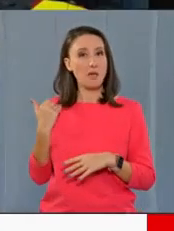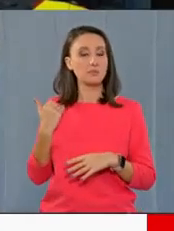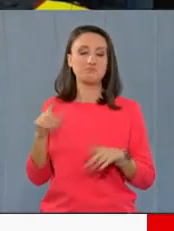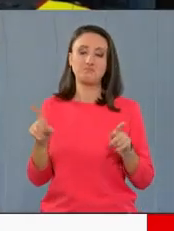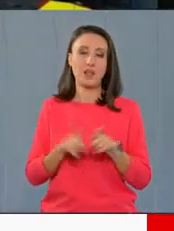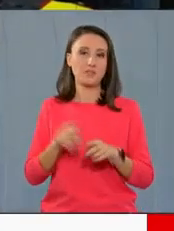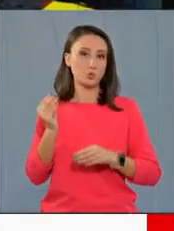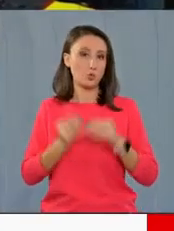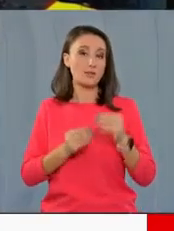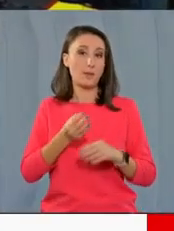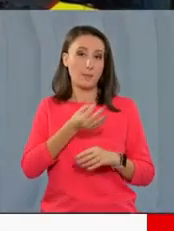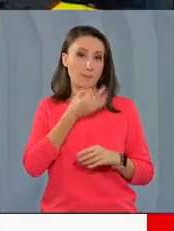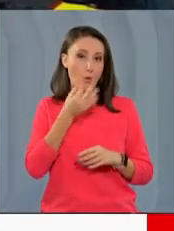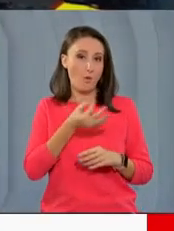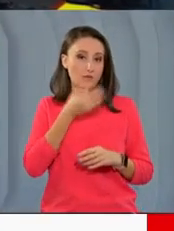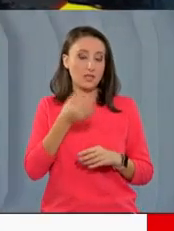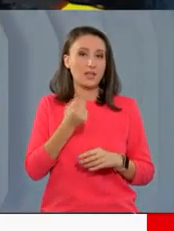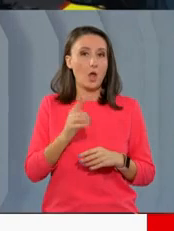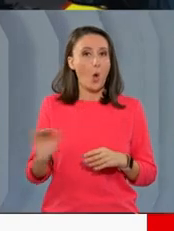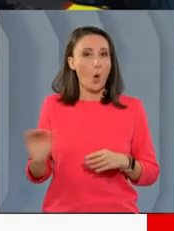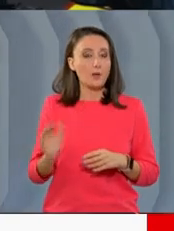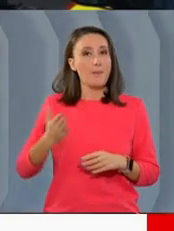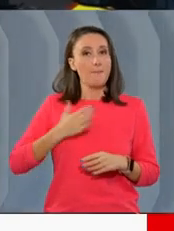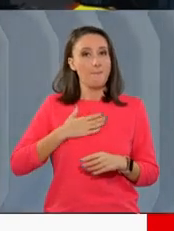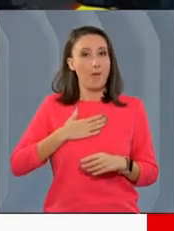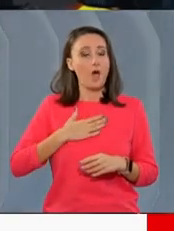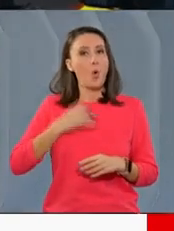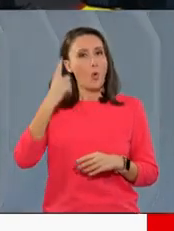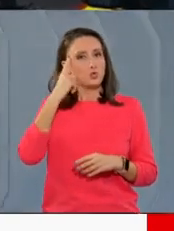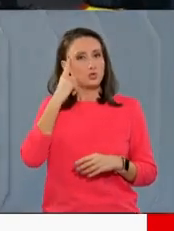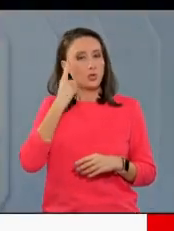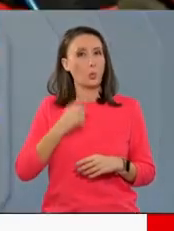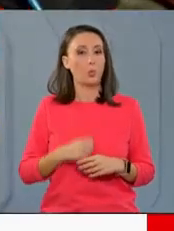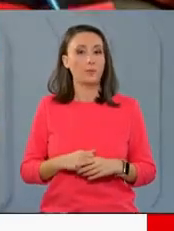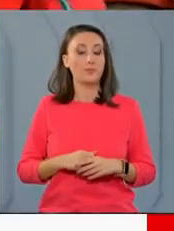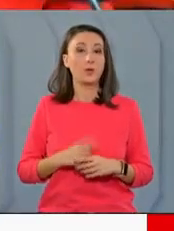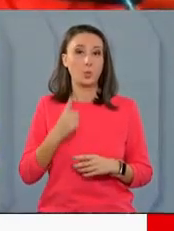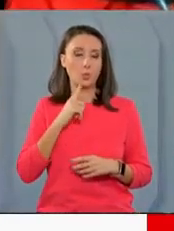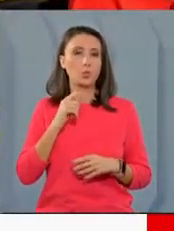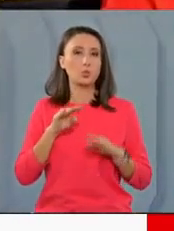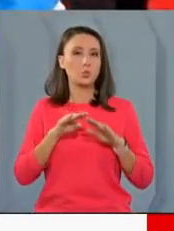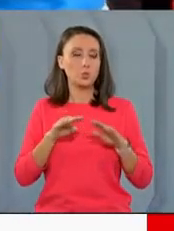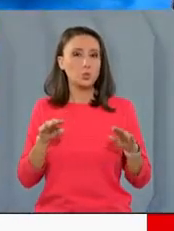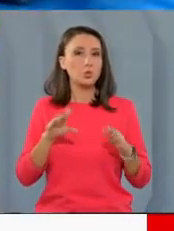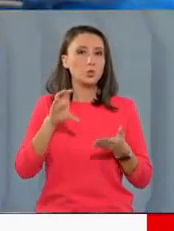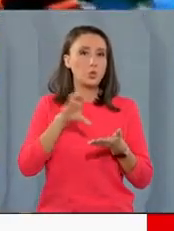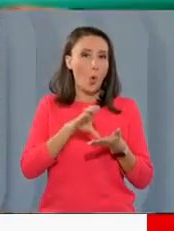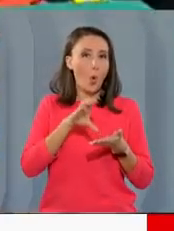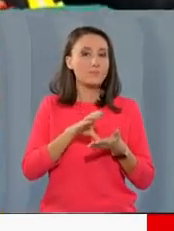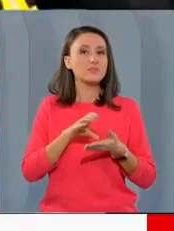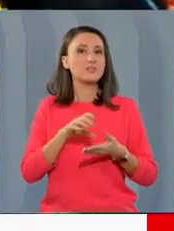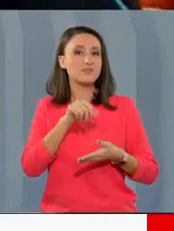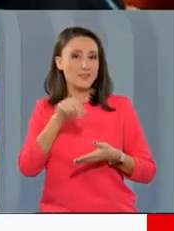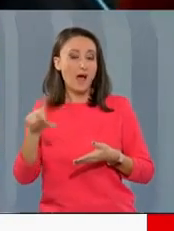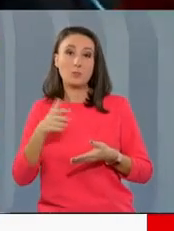în situația ca povestea din copilăria mea cel puțin o știu și nu numai cu Drogul de sare care poate să cadă peste